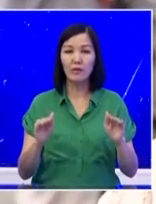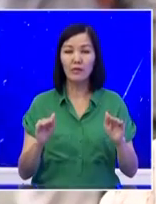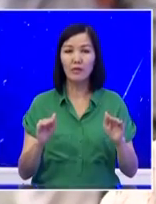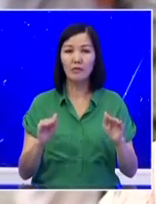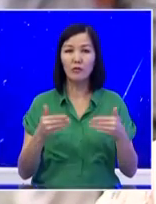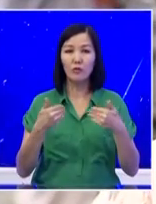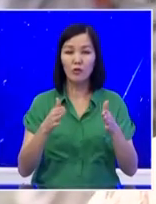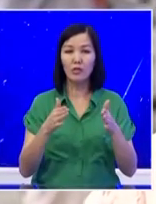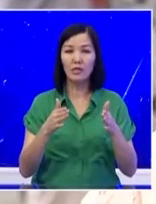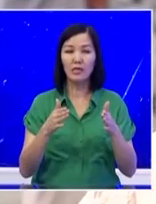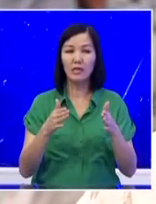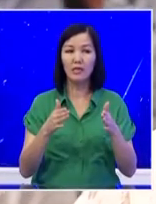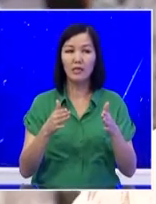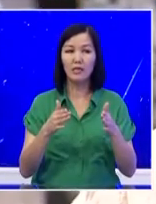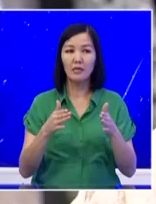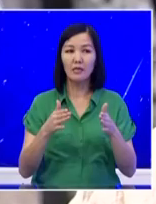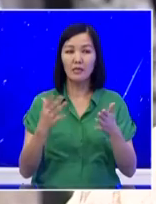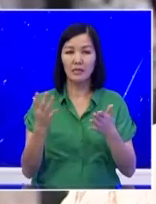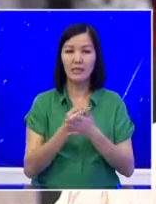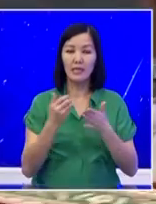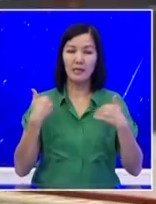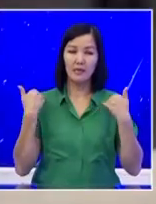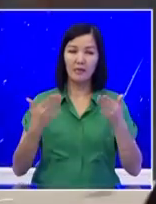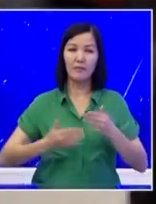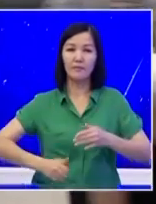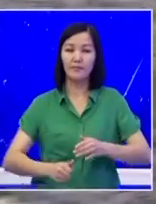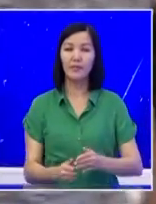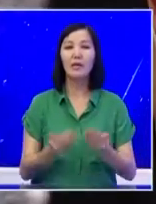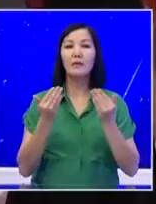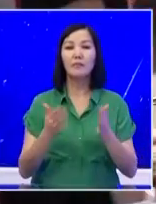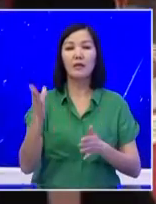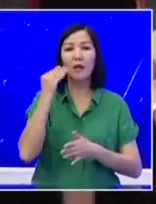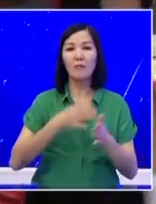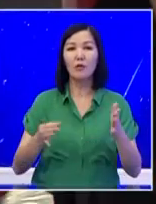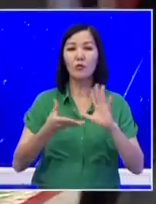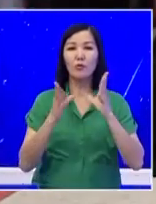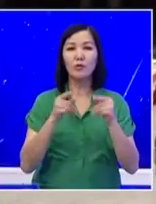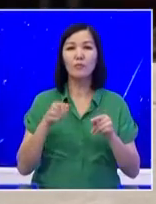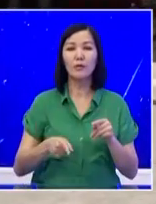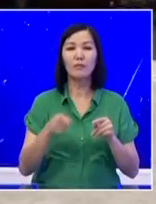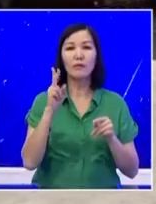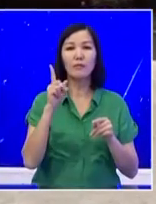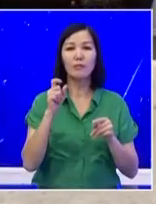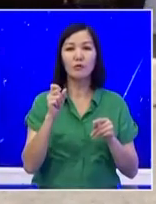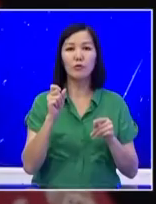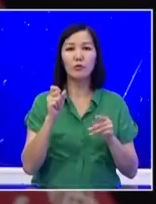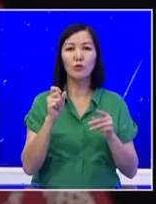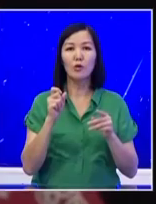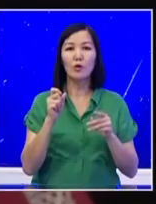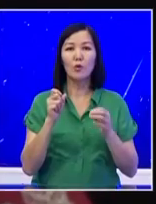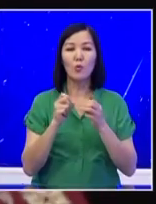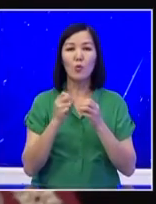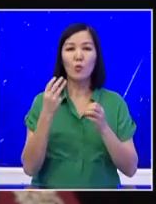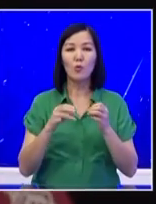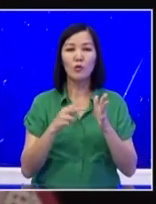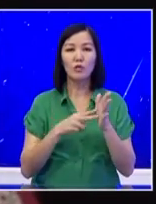наушып жатқан түлектерге де ақ жол сәттілік тілеймін. Биыл Алматы облысы бойынша 1117 түлек алтын белгі егері